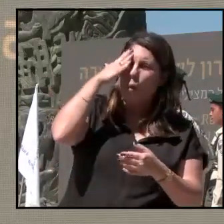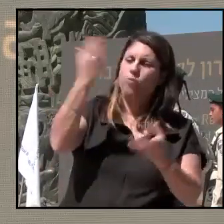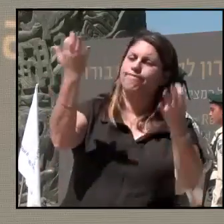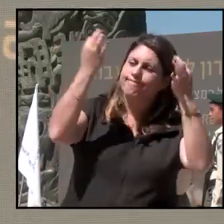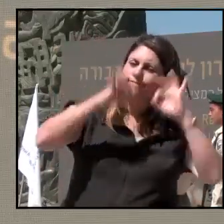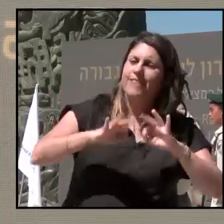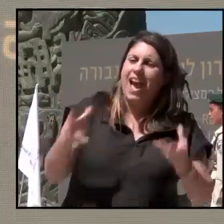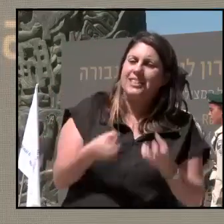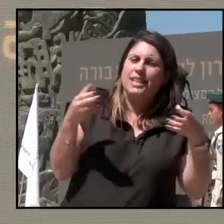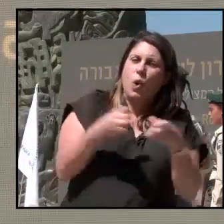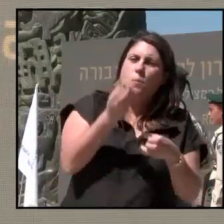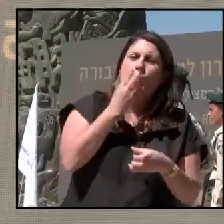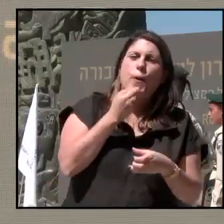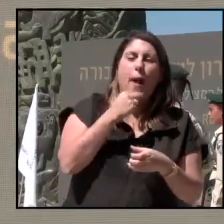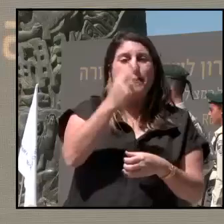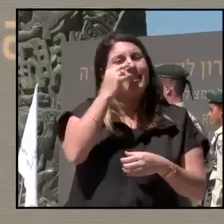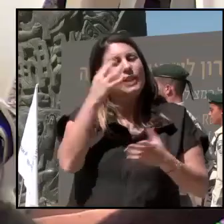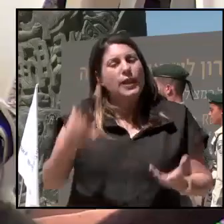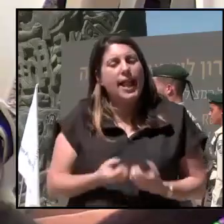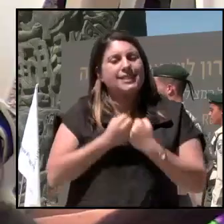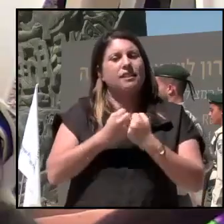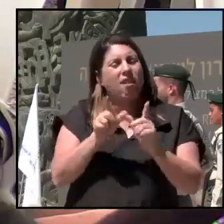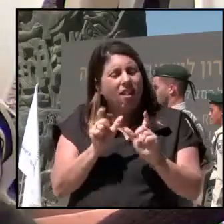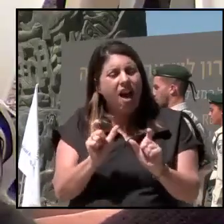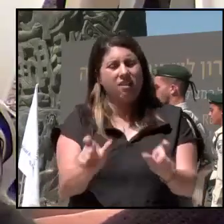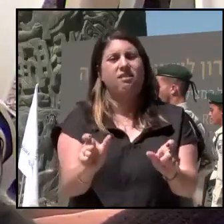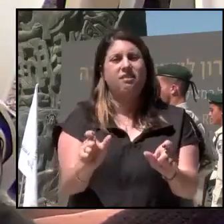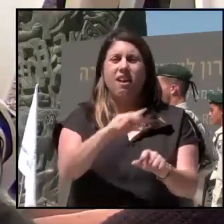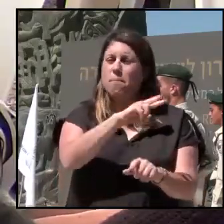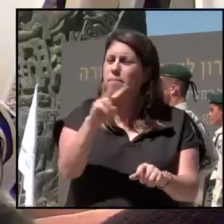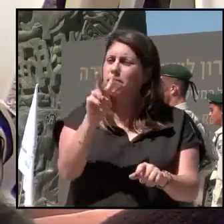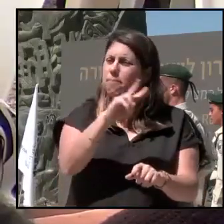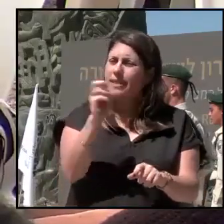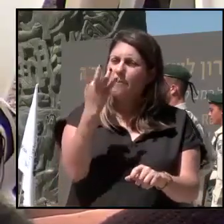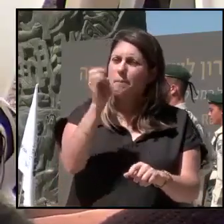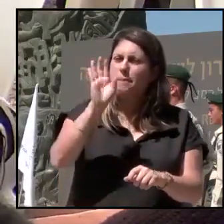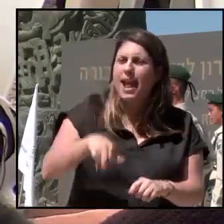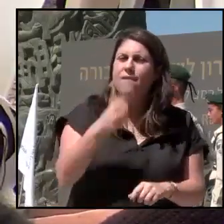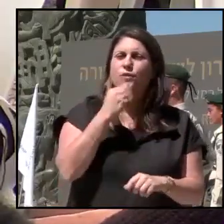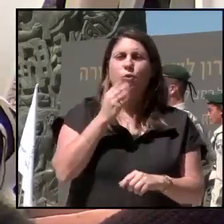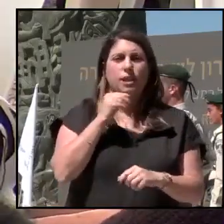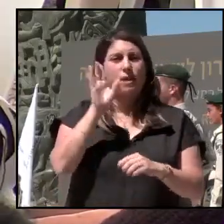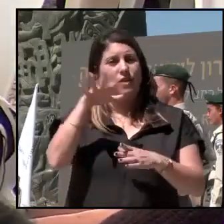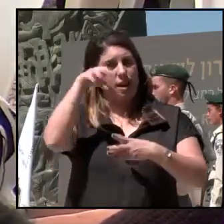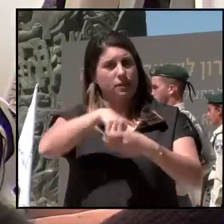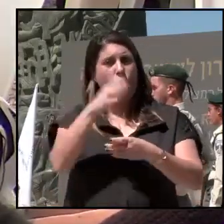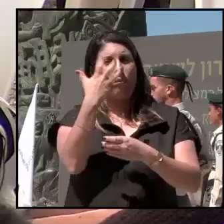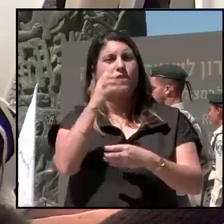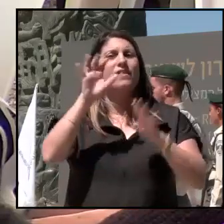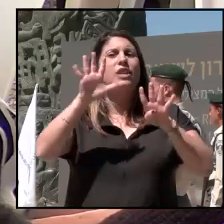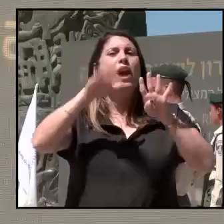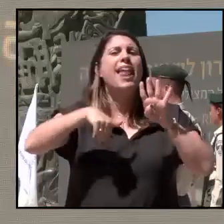עולם, בניסיון להציל ולהגן על 240 אלף יהודים, וביניהם 59,000